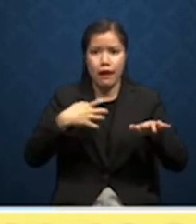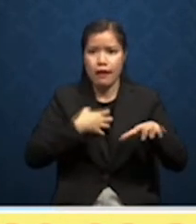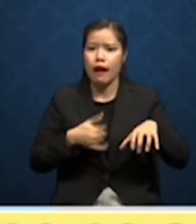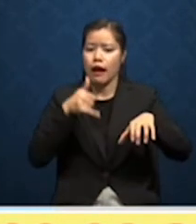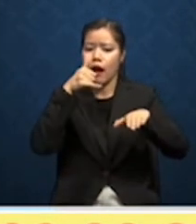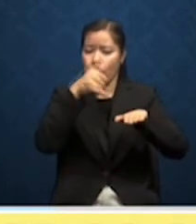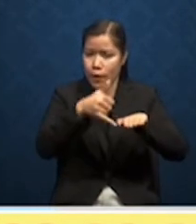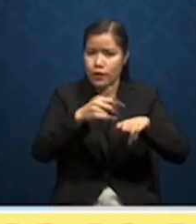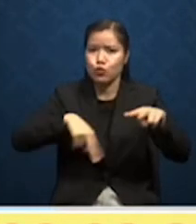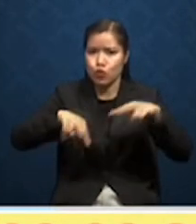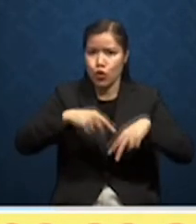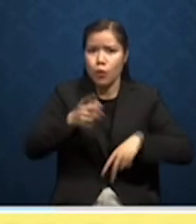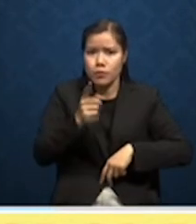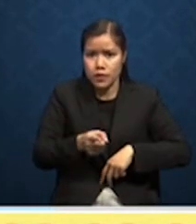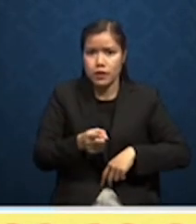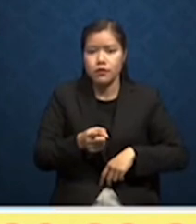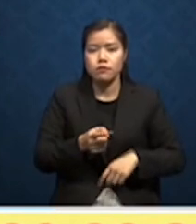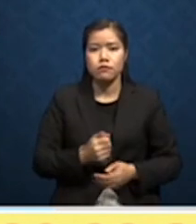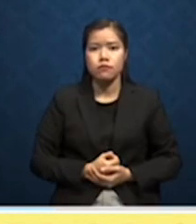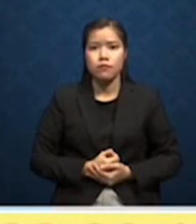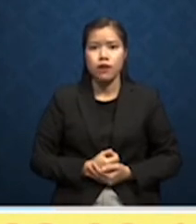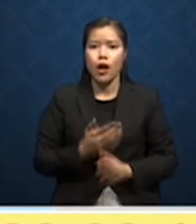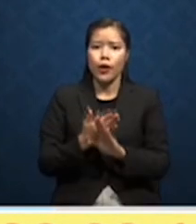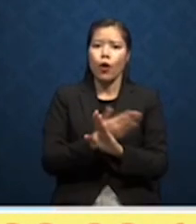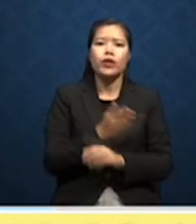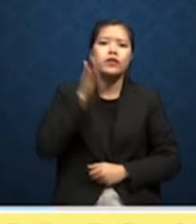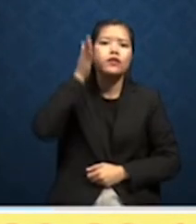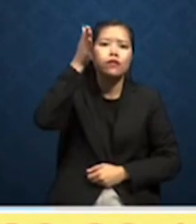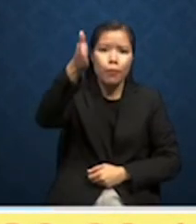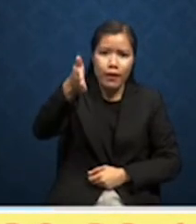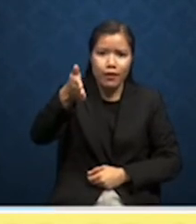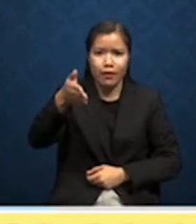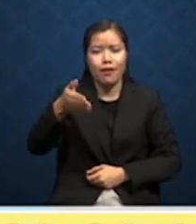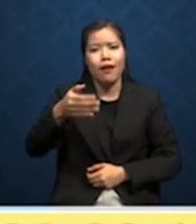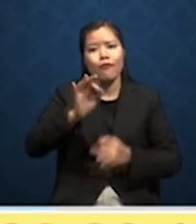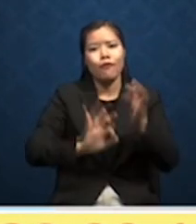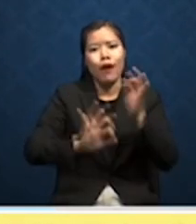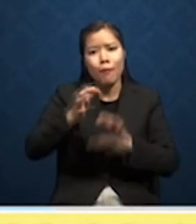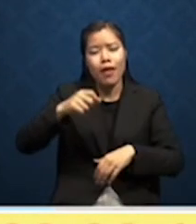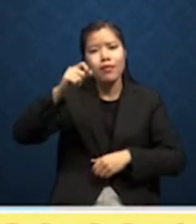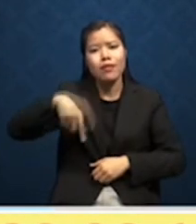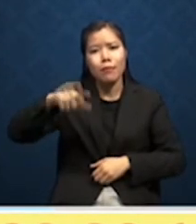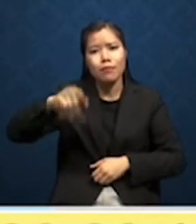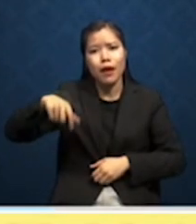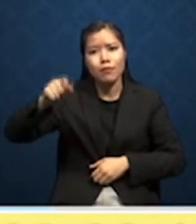สียทีก่อนที่เหตุการณ์เลวร้ายจะเกิดขึ้นซ้ำแล้วซ้ำอีกบ่อย